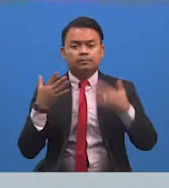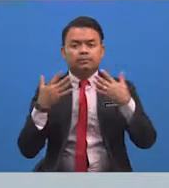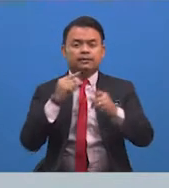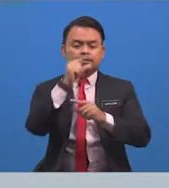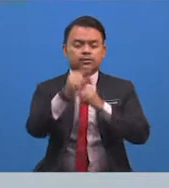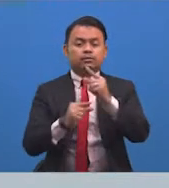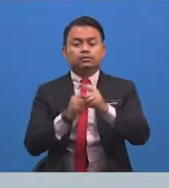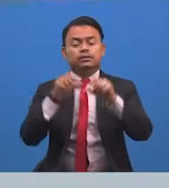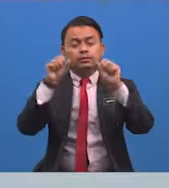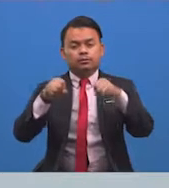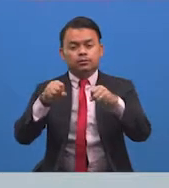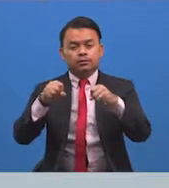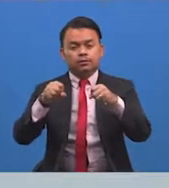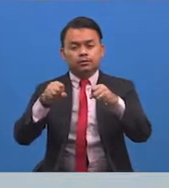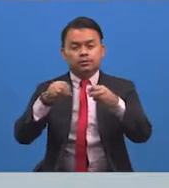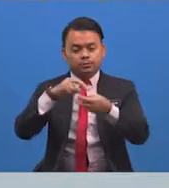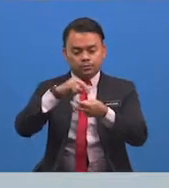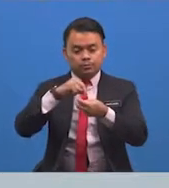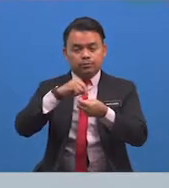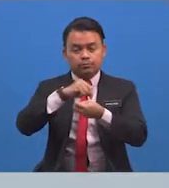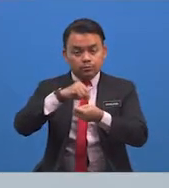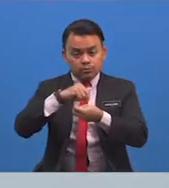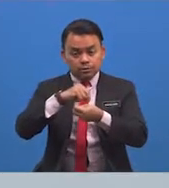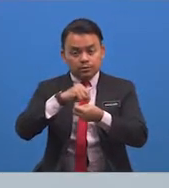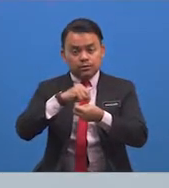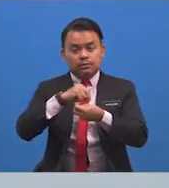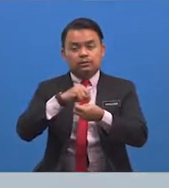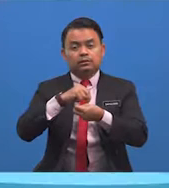boleh memusnahkan kawasan pertanian.